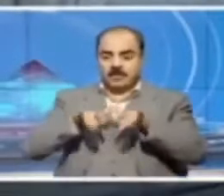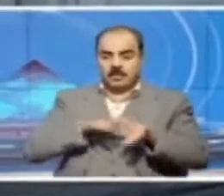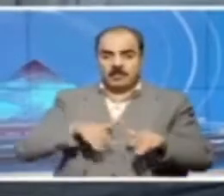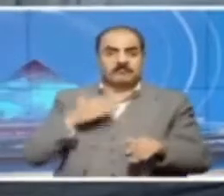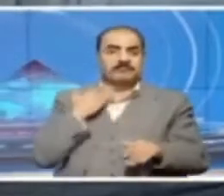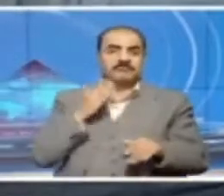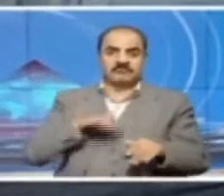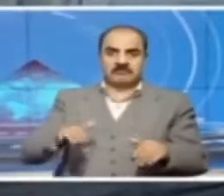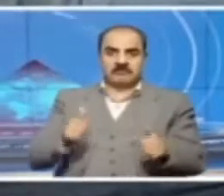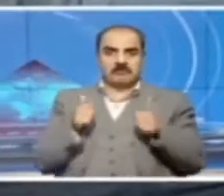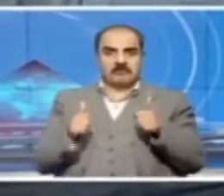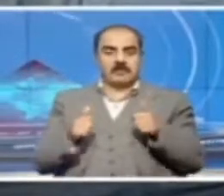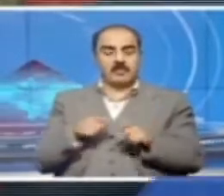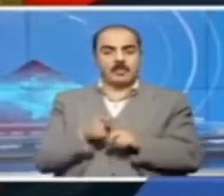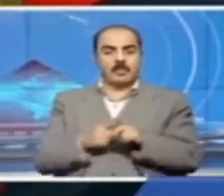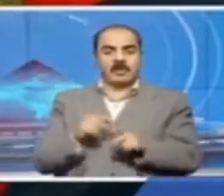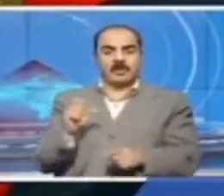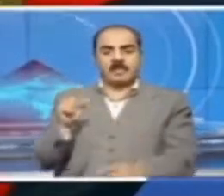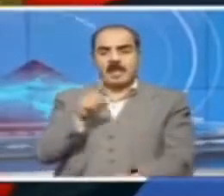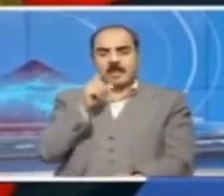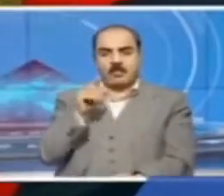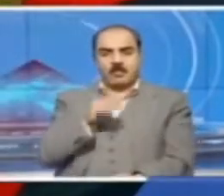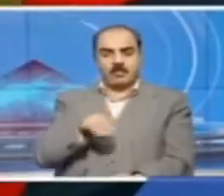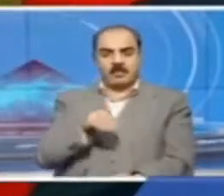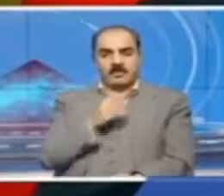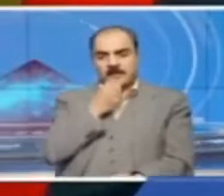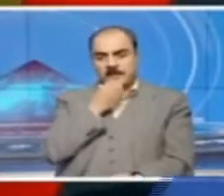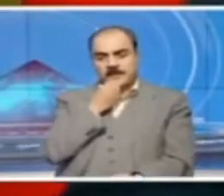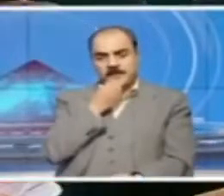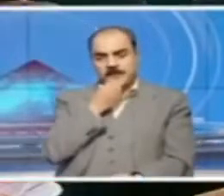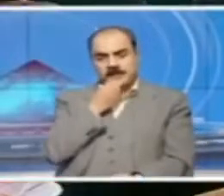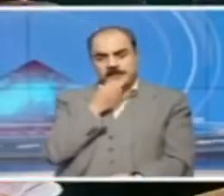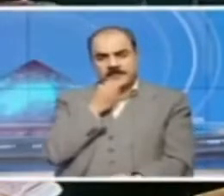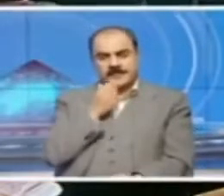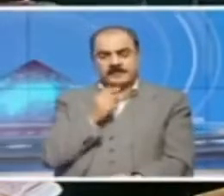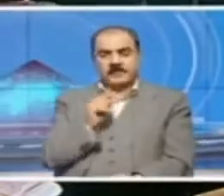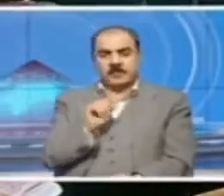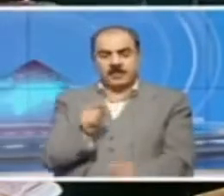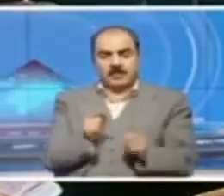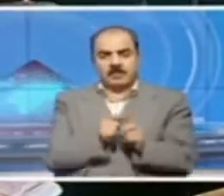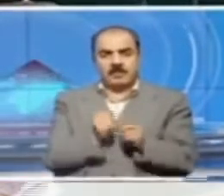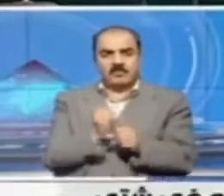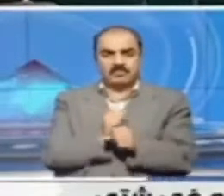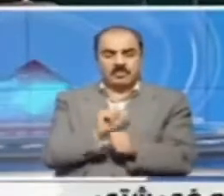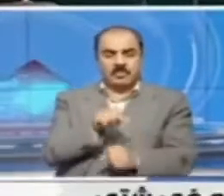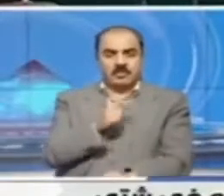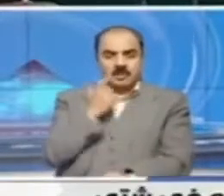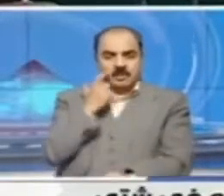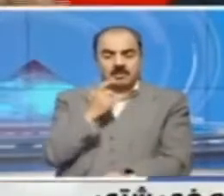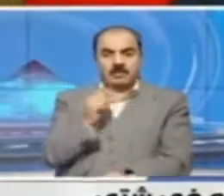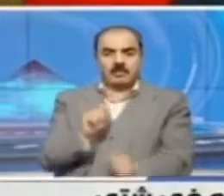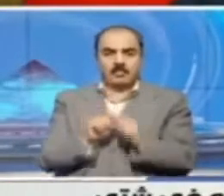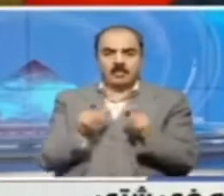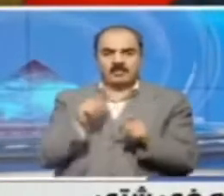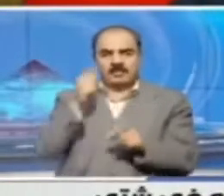العظيم، مجلس وزراء شؤون العالم الإسلامي بلجنته التنفيذية، جزء من مهمتنا اليوم أن نكشف